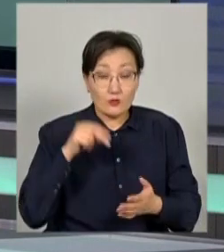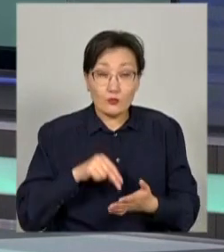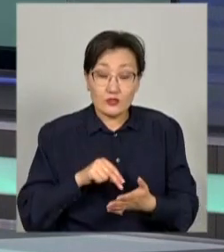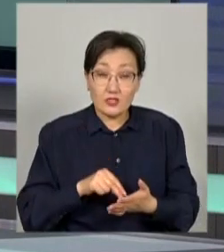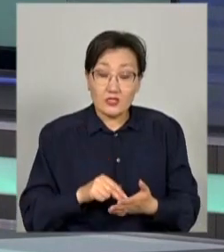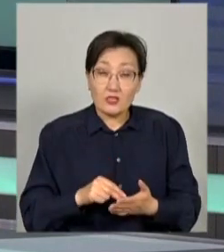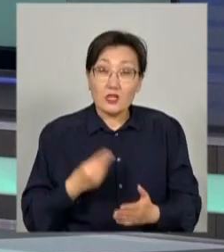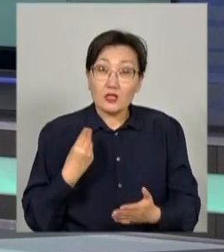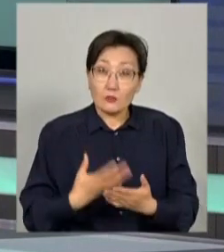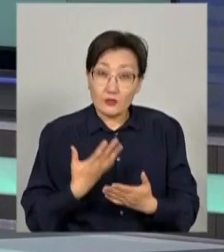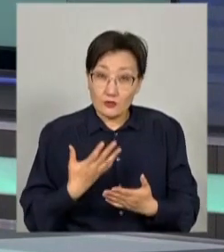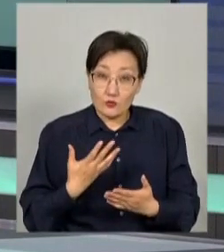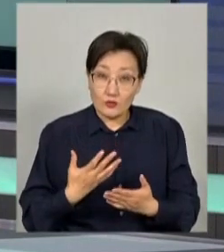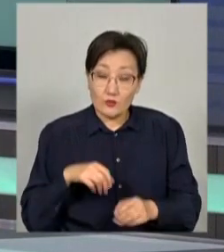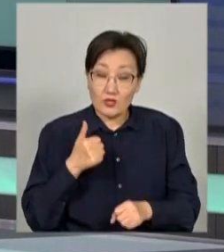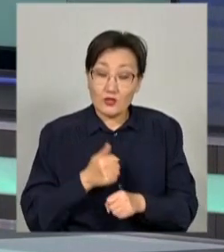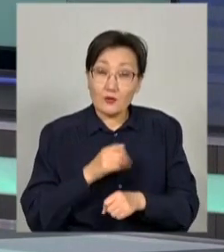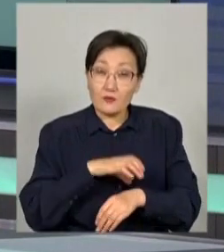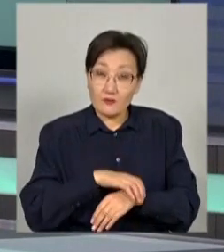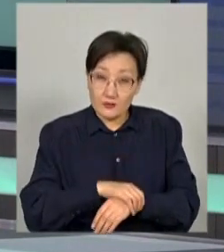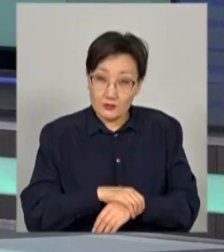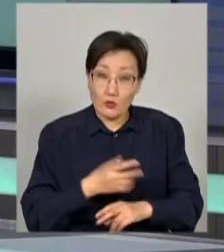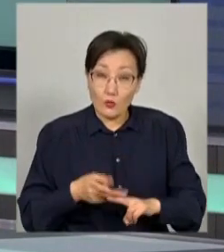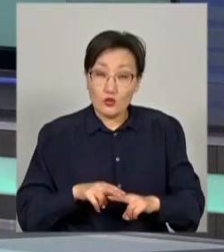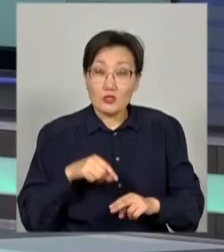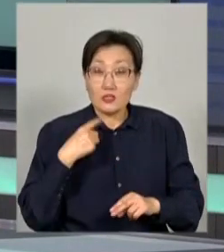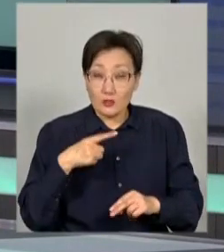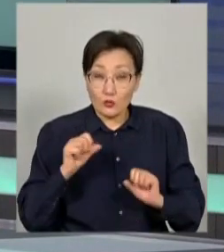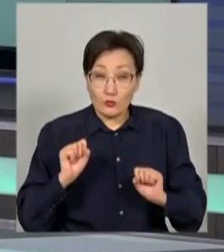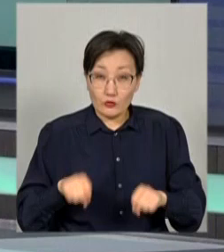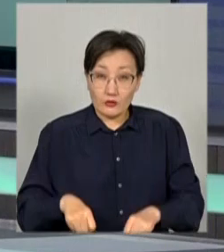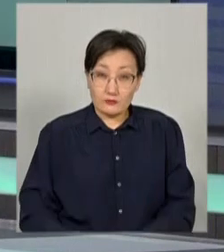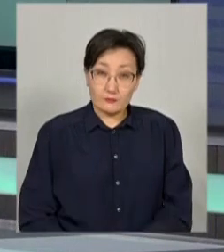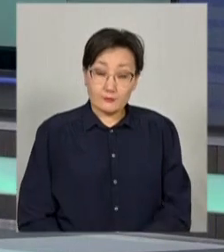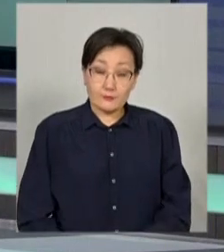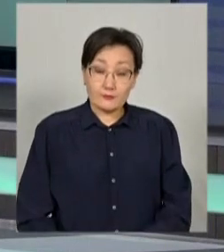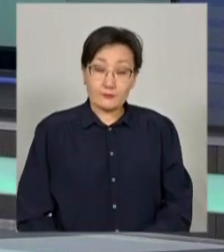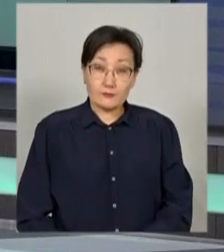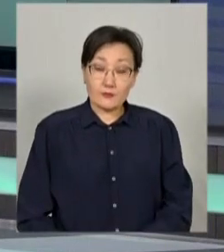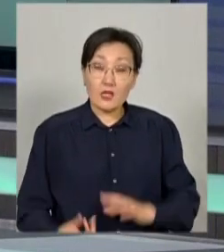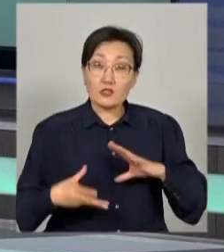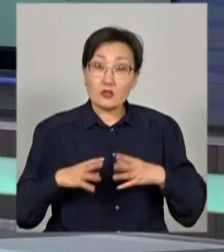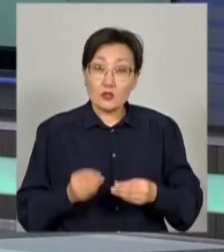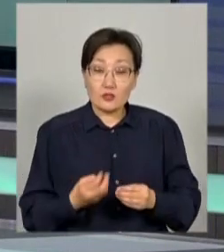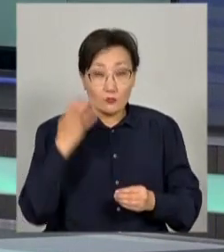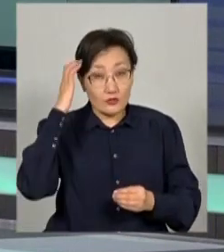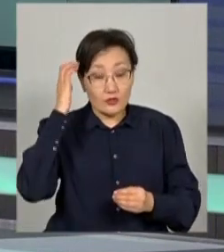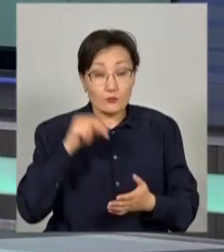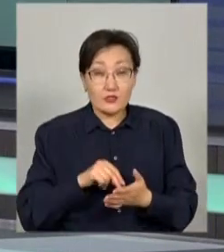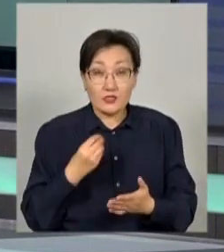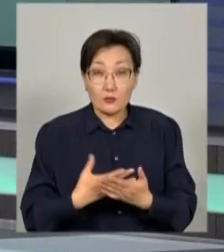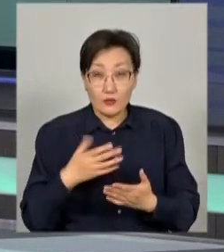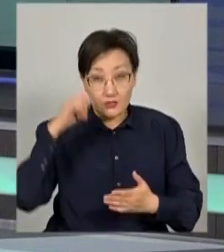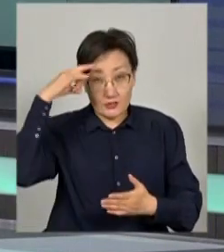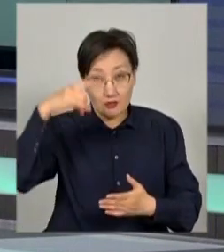өсу тенденциясына негізгі фактор ретінде осыларды атап өтуге болады. Жалпы мұнай бағасының өсуі